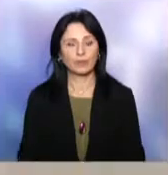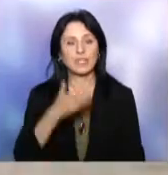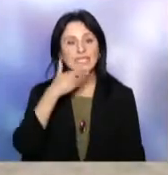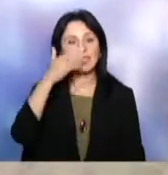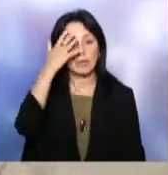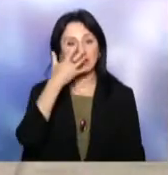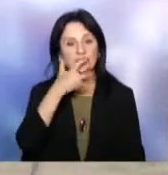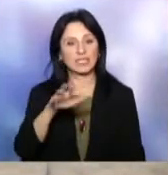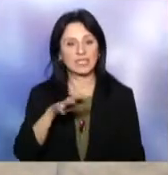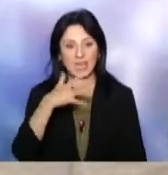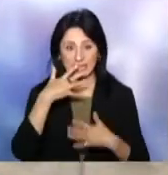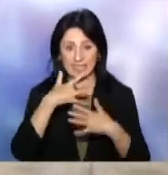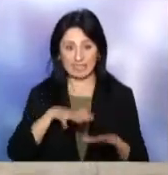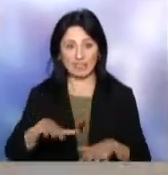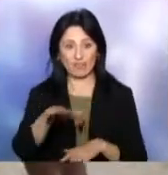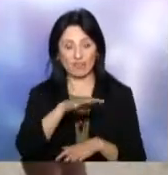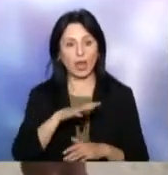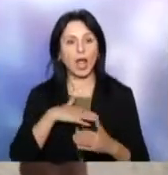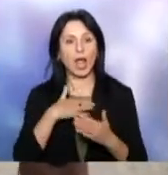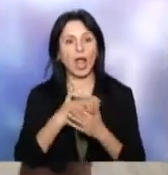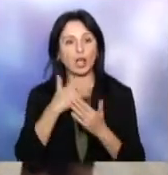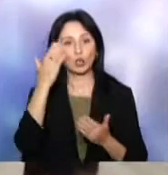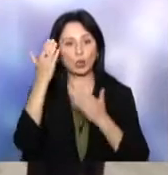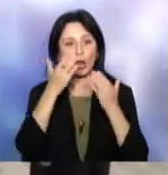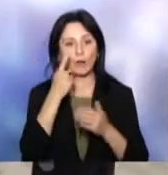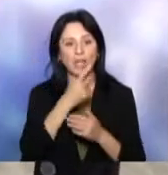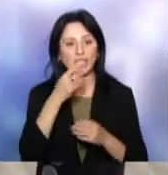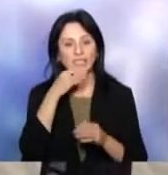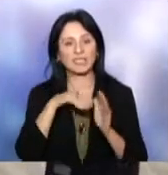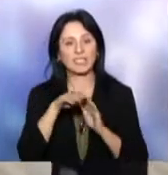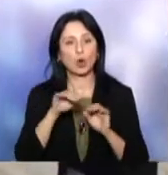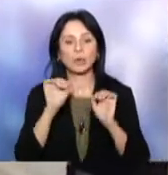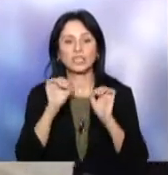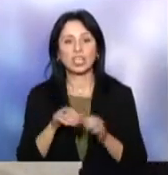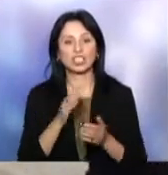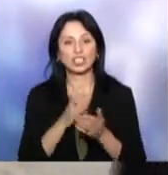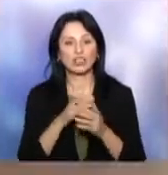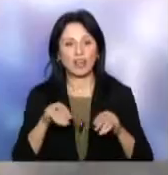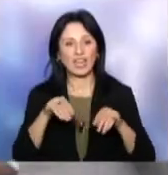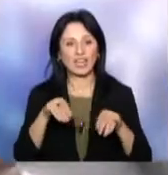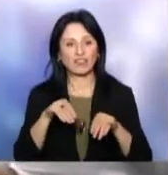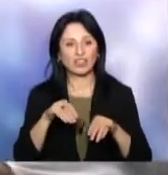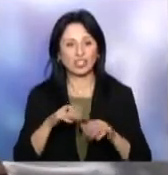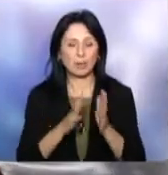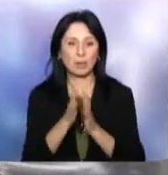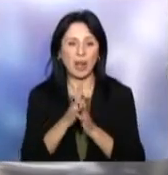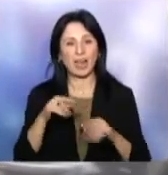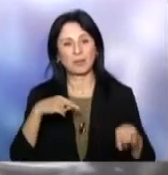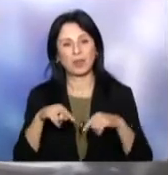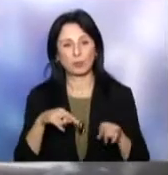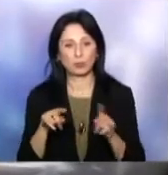ზაფხულის ცხელპერიოდში ზღვის სანაპიროზე აქტიური გართობის ერთ-ერთი საუკეთესო საშუალება ქვიშის ან ბალახის